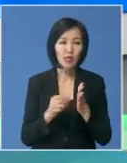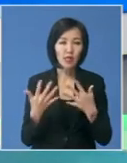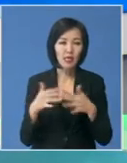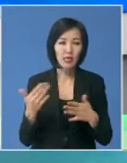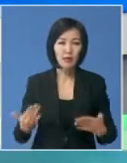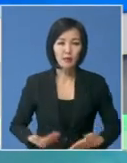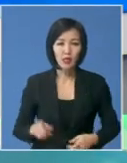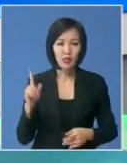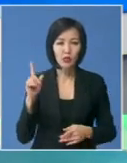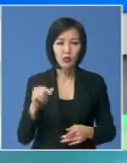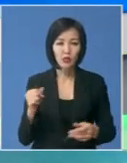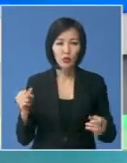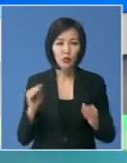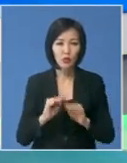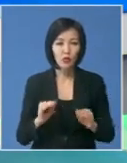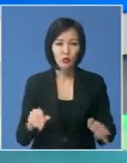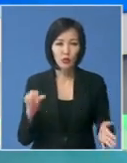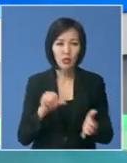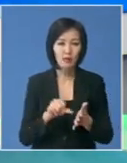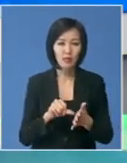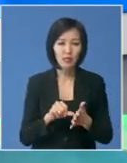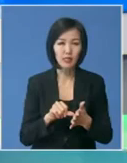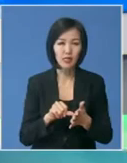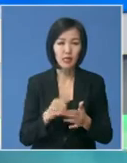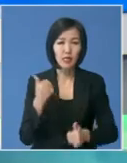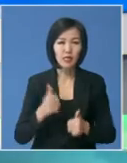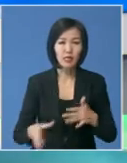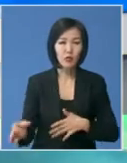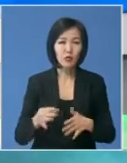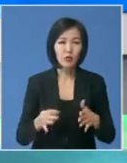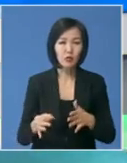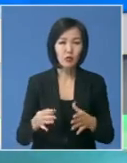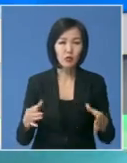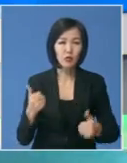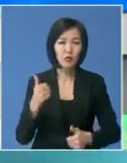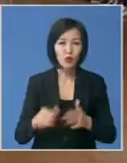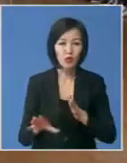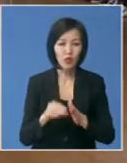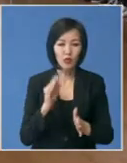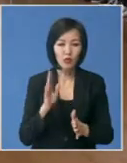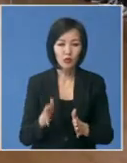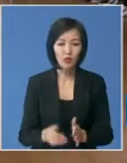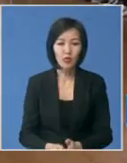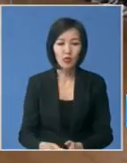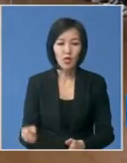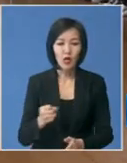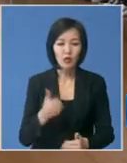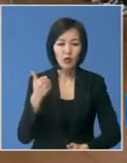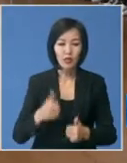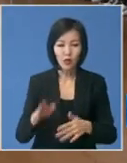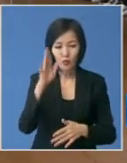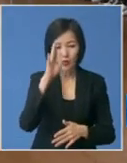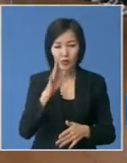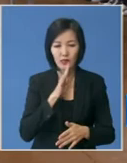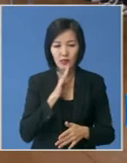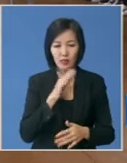100-ге жуық оқушы келіп қатысты. Бұл жолғы қол күрес сайысы облыстық турнирге іріктеу кезеңі болды. Аудандық жарыс ұлдар мен қыздар